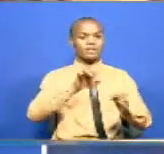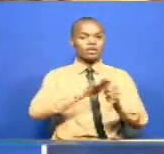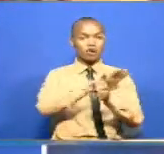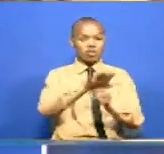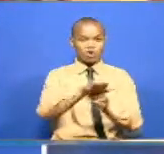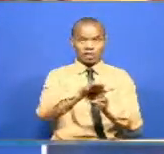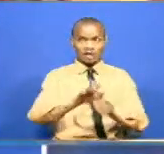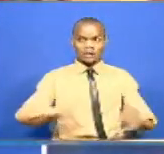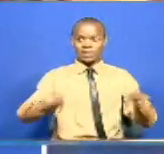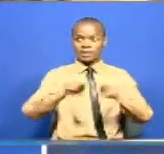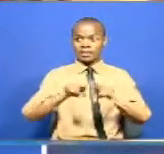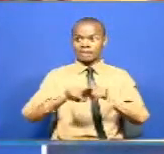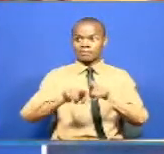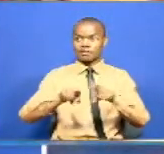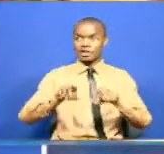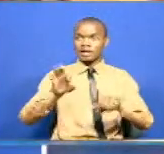huo,